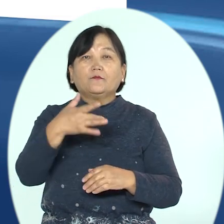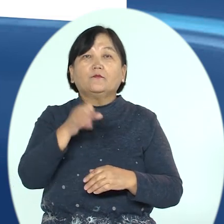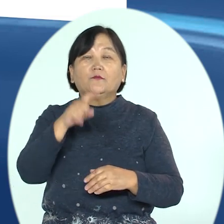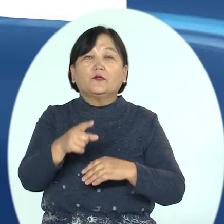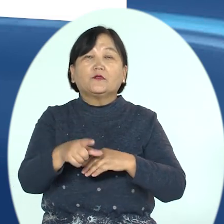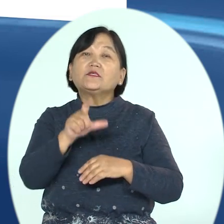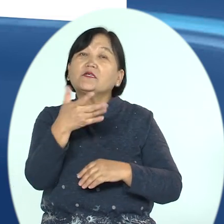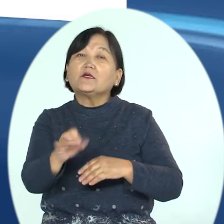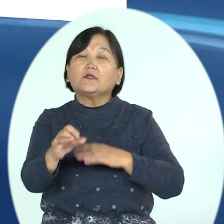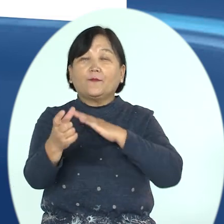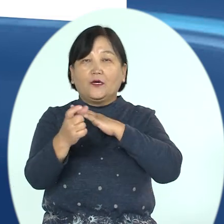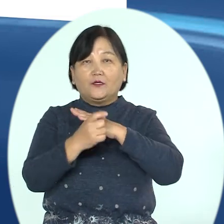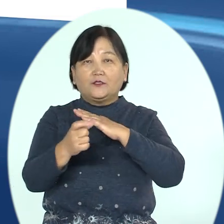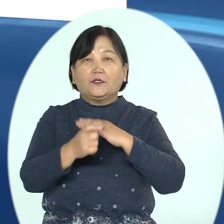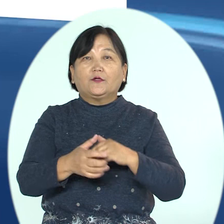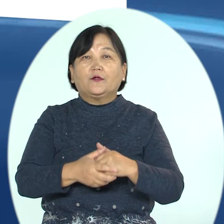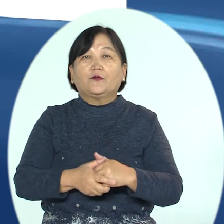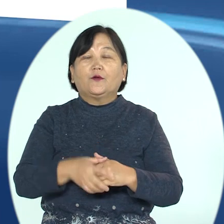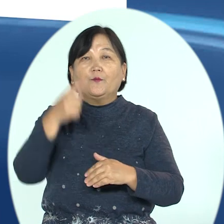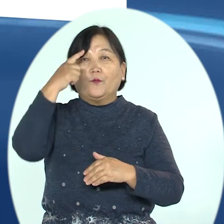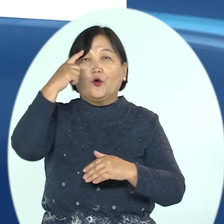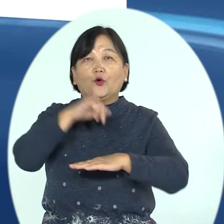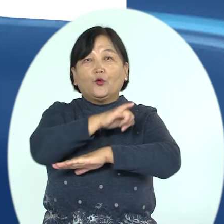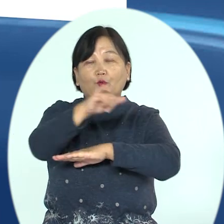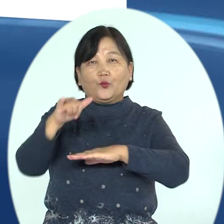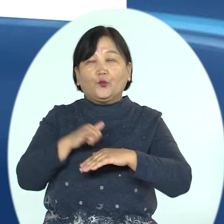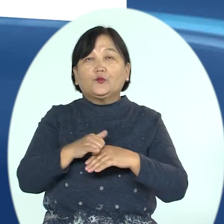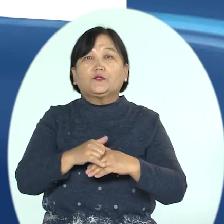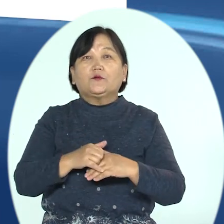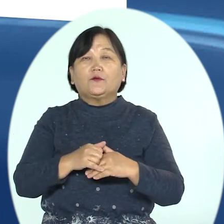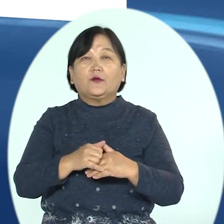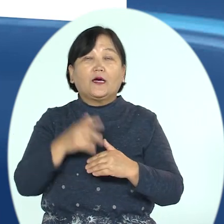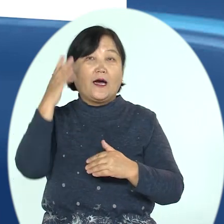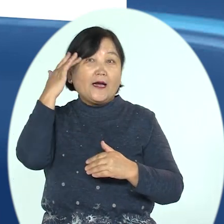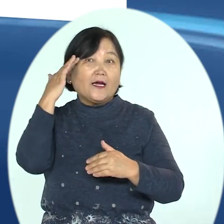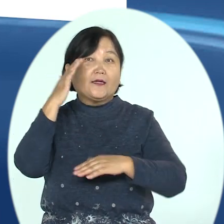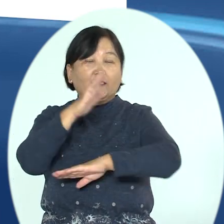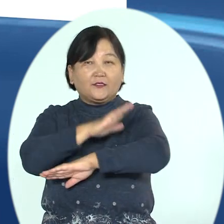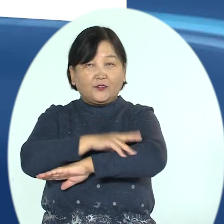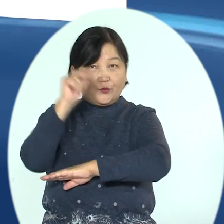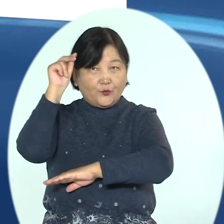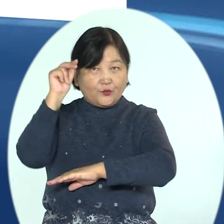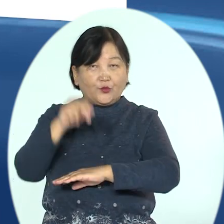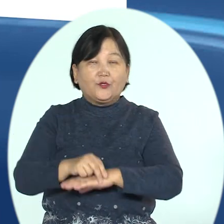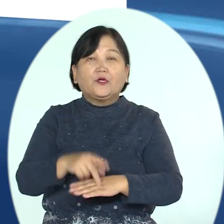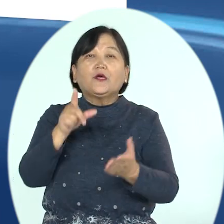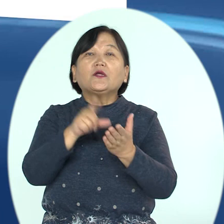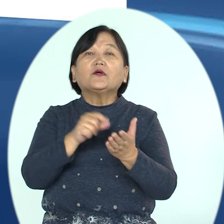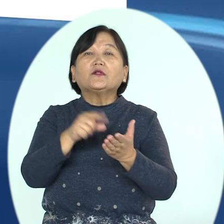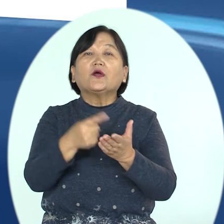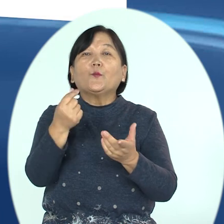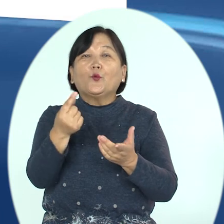тэргүүлэгч чиглэлийн мэрэгжил гэдэг нь бол тий одоо Монгол улсад гадаад одоо зээл тэтгэлгээр суралцахад бол